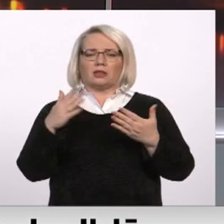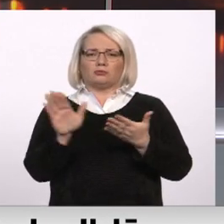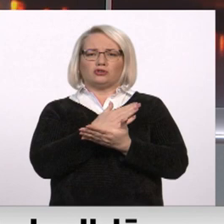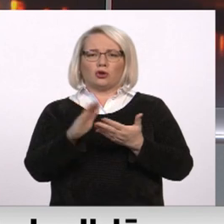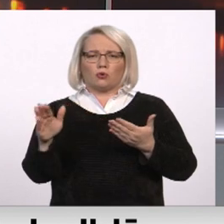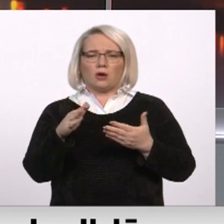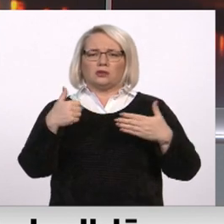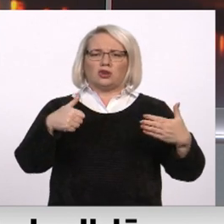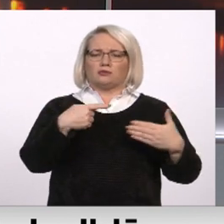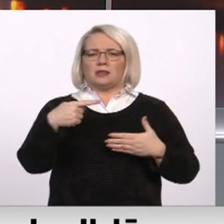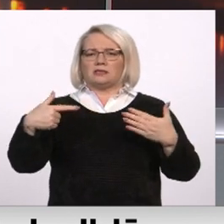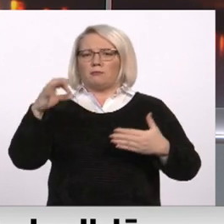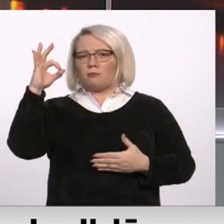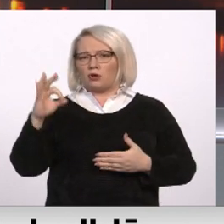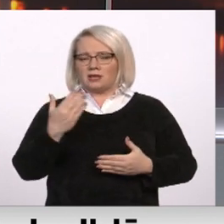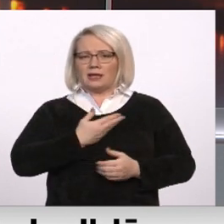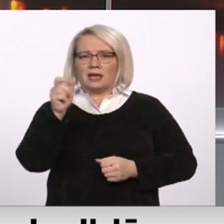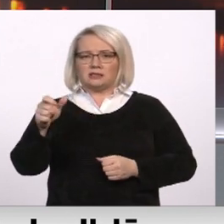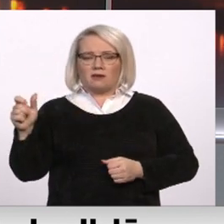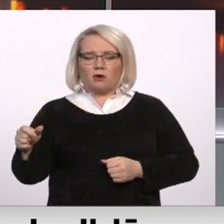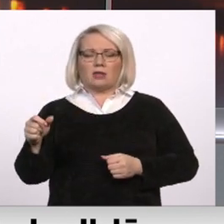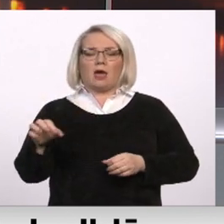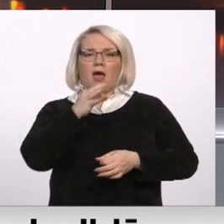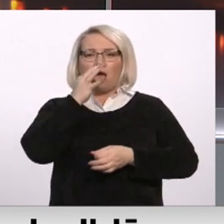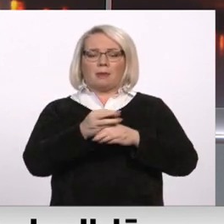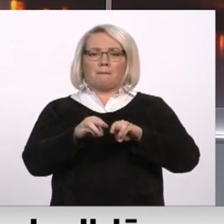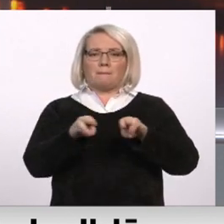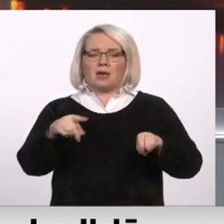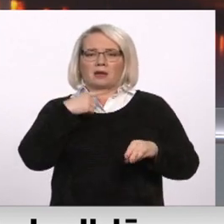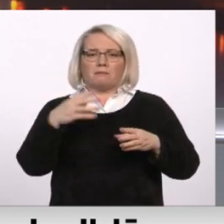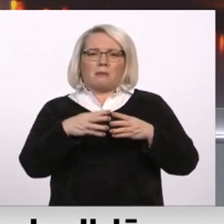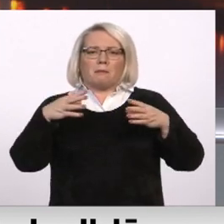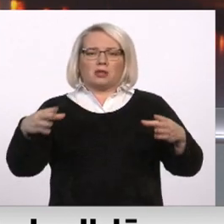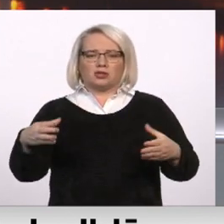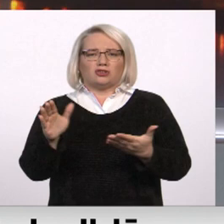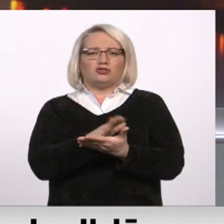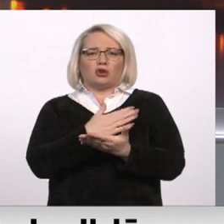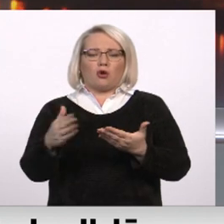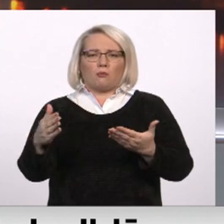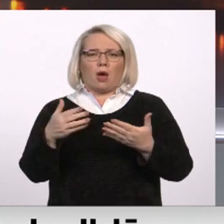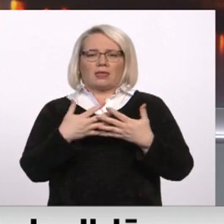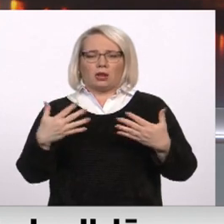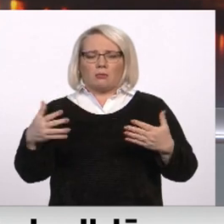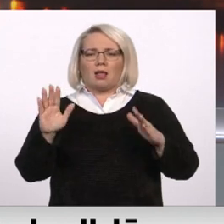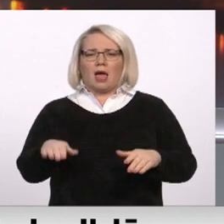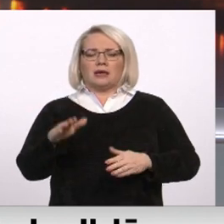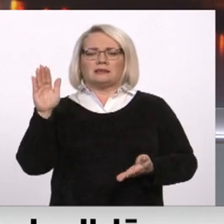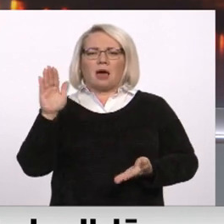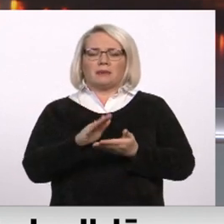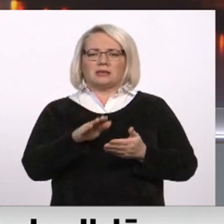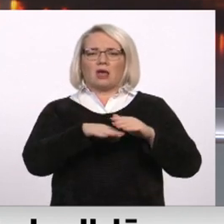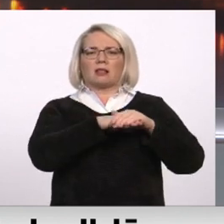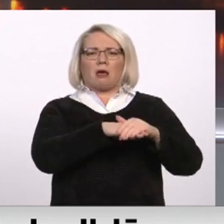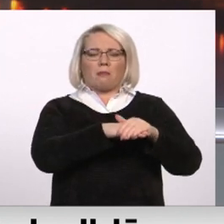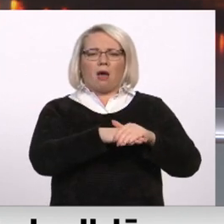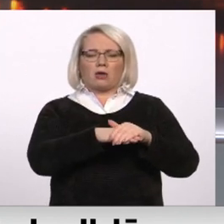80% iedzīvotāji. Atbildīgā ministrija paredzējusi paplašināt šķirojamo atkritumu klāstu, lai samazinātu apglabājamo atkritumu īpatsvaru. Taču